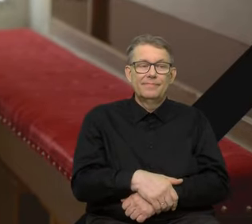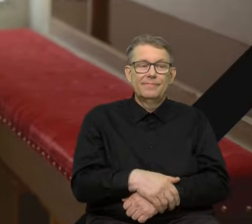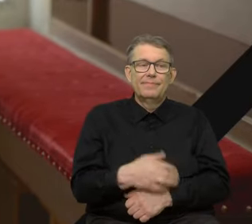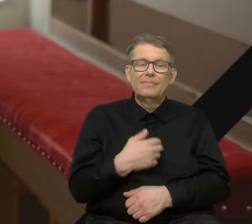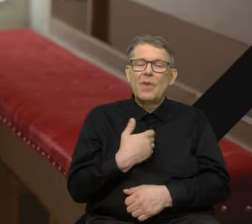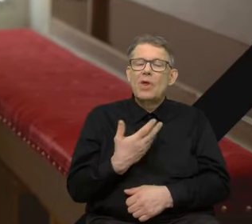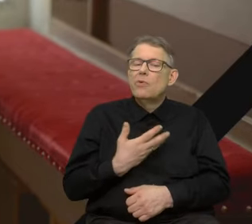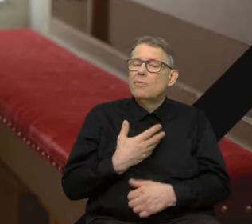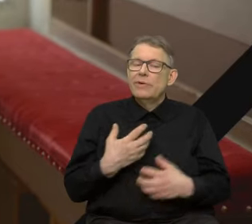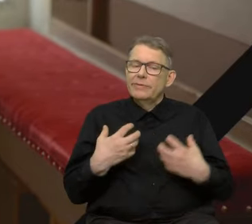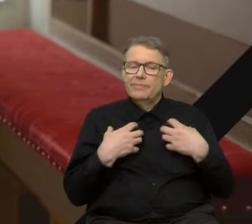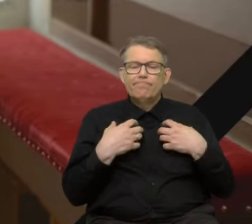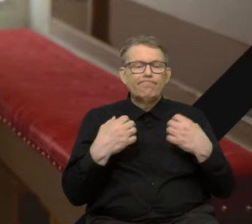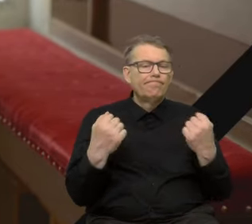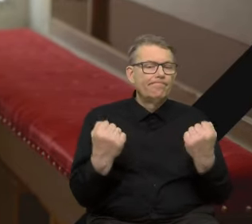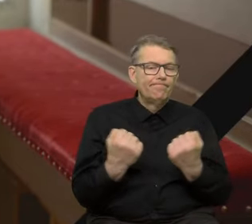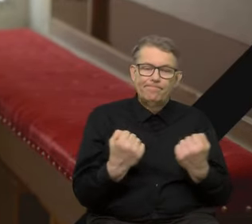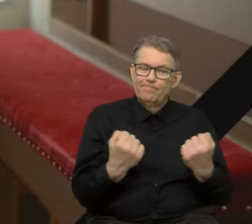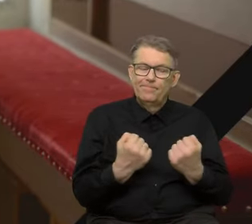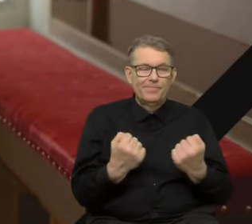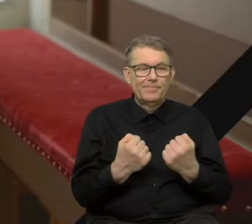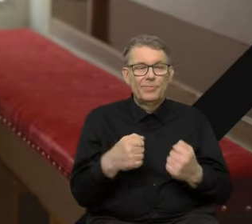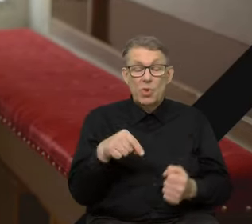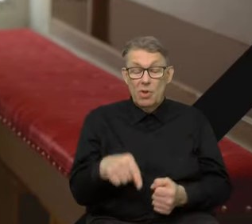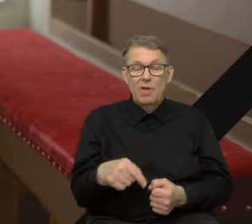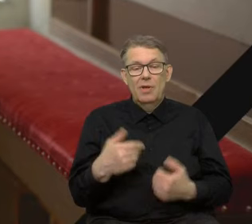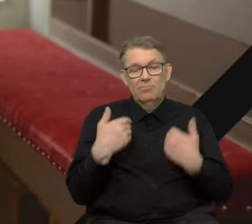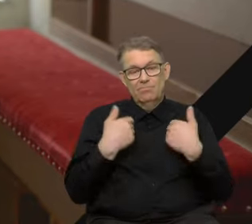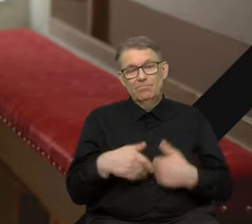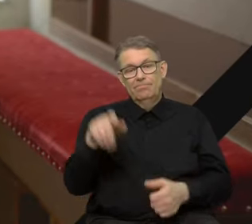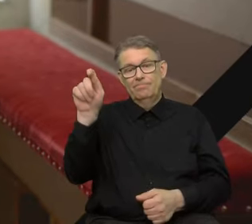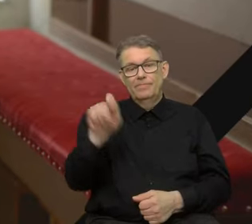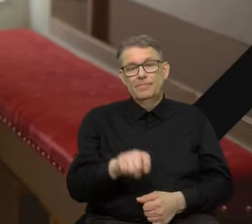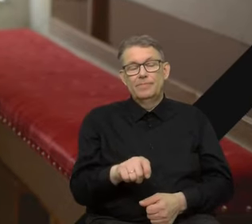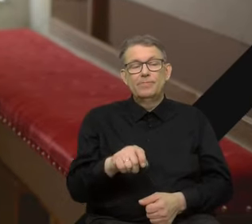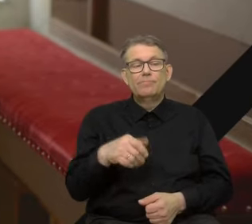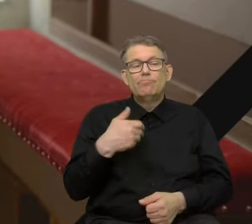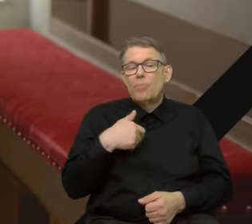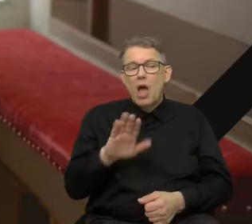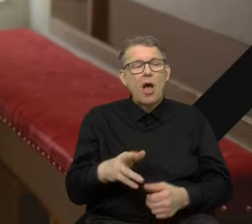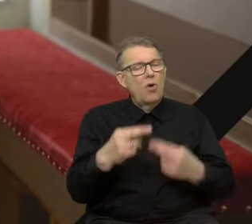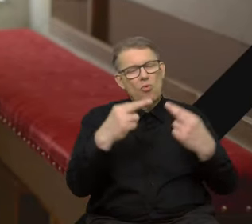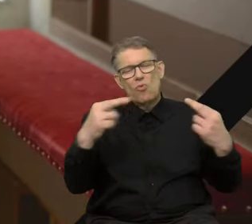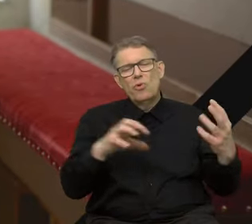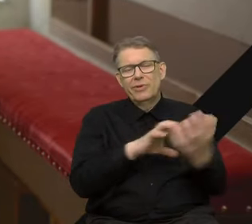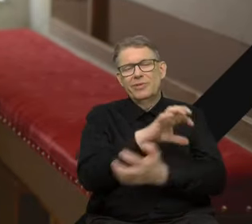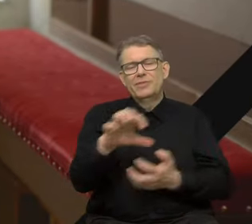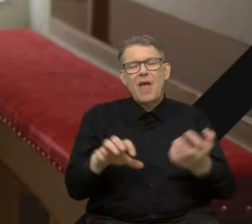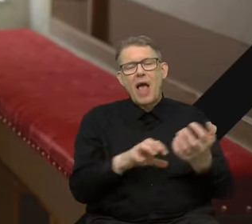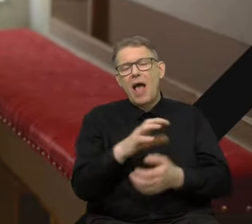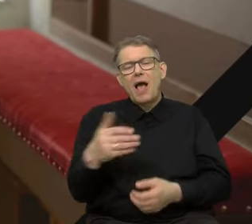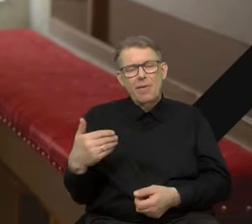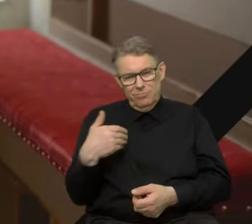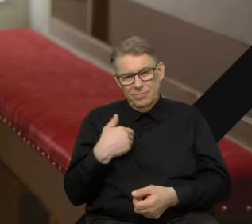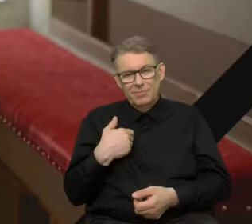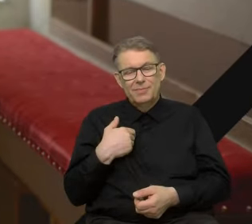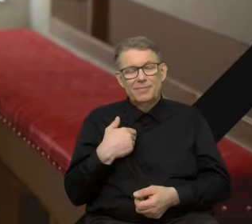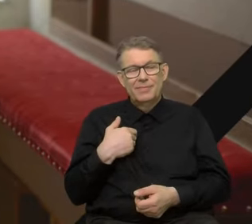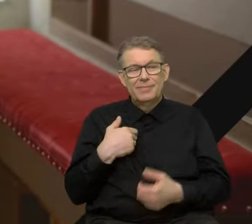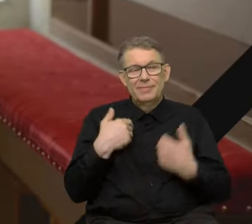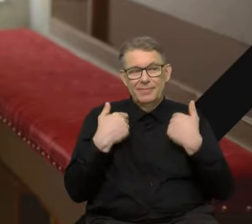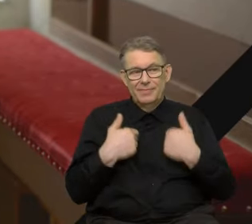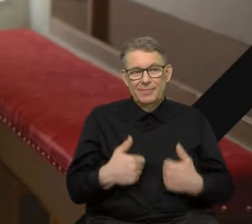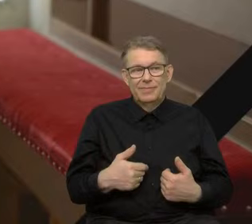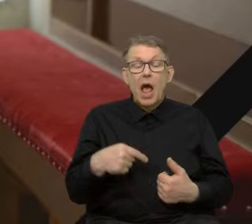Przeżywałem zawsze bardzo mocno to, że przybyłem do Białegostoku z różnych stron świata i tutaj